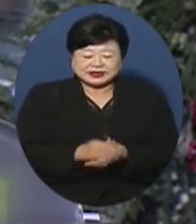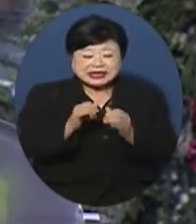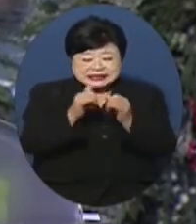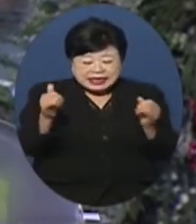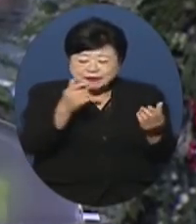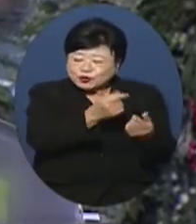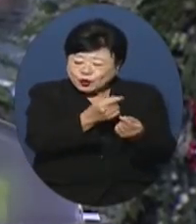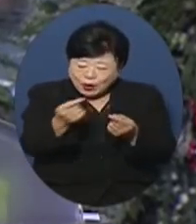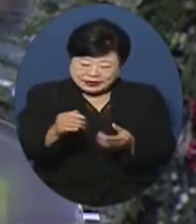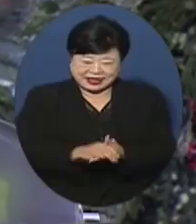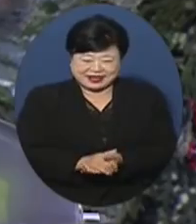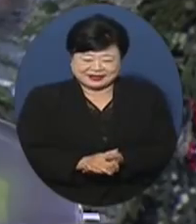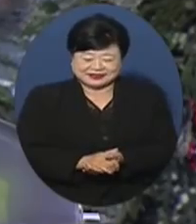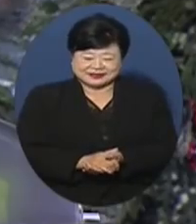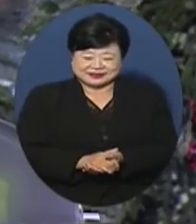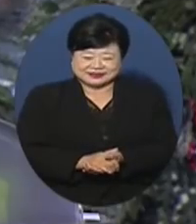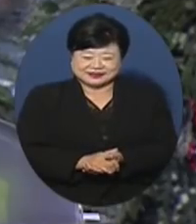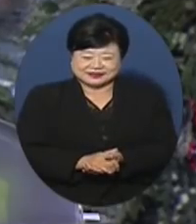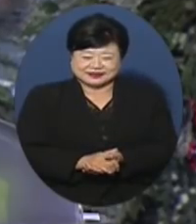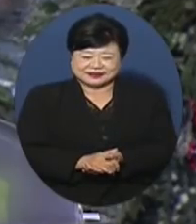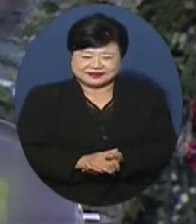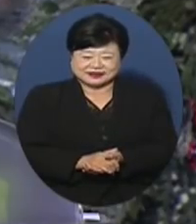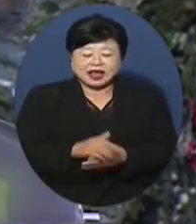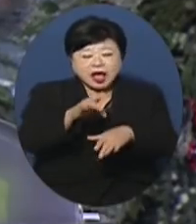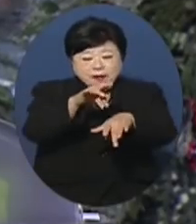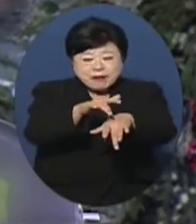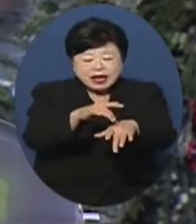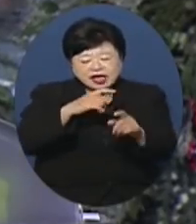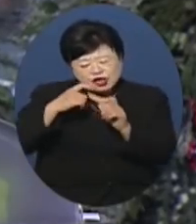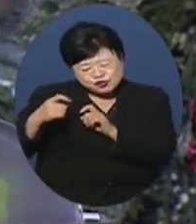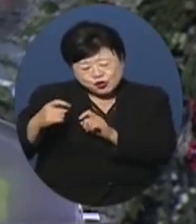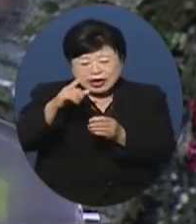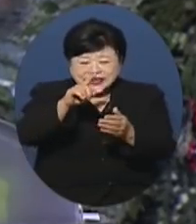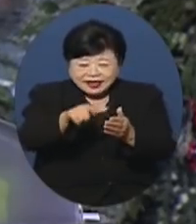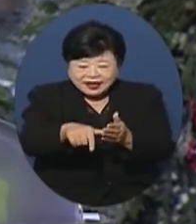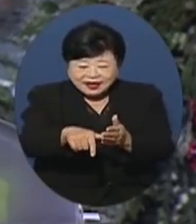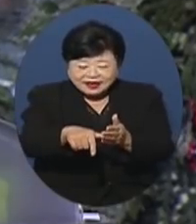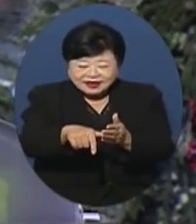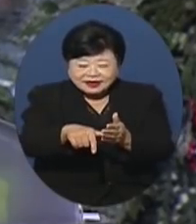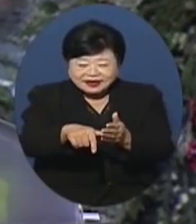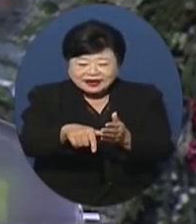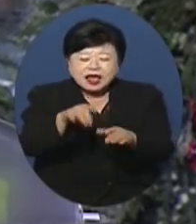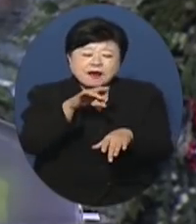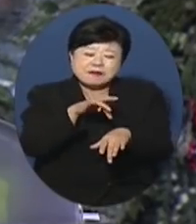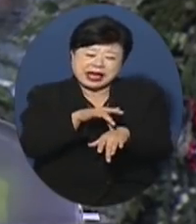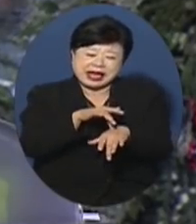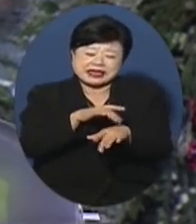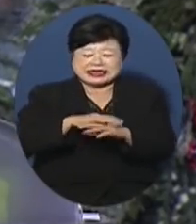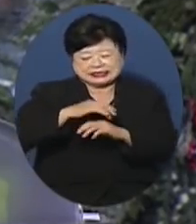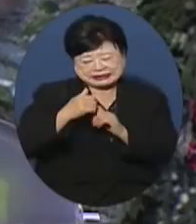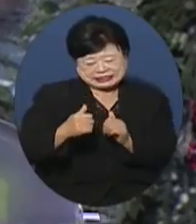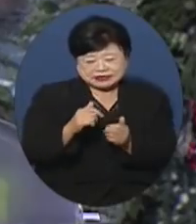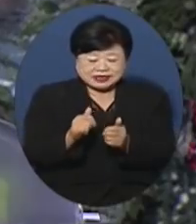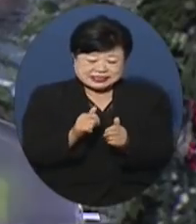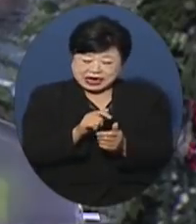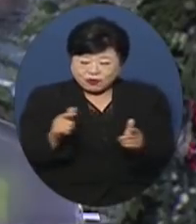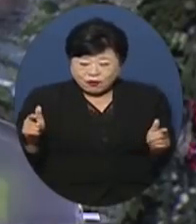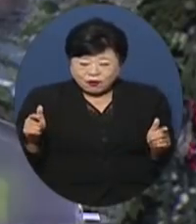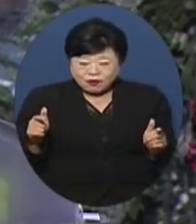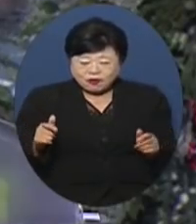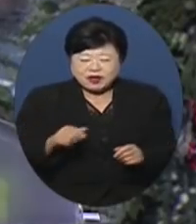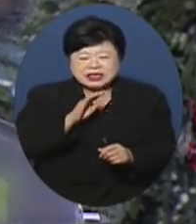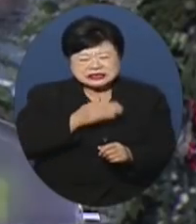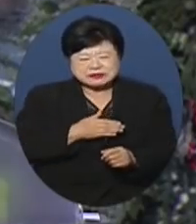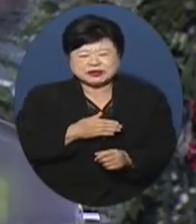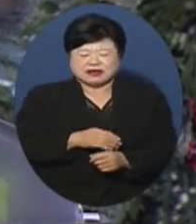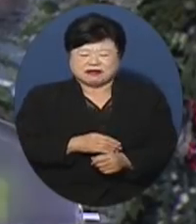사람도 마찬가지인 것입니다. 마귀가 유혹할 때 마귀를 대적하지 않고 잘못된